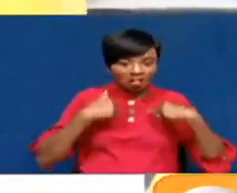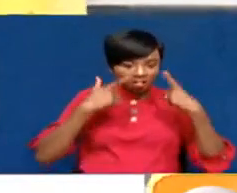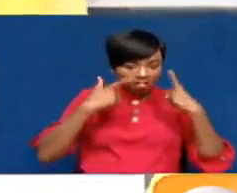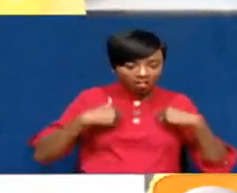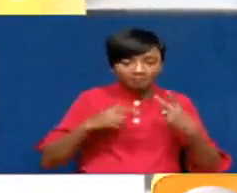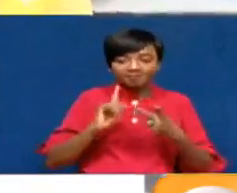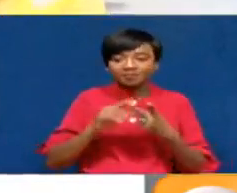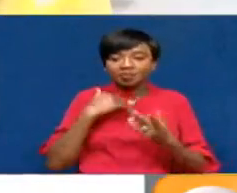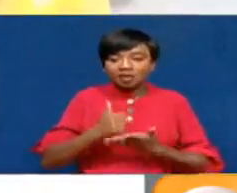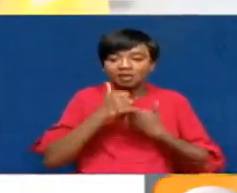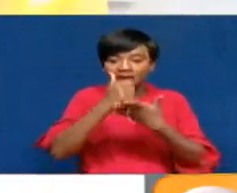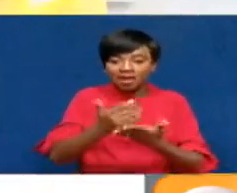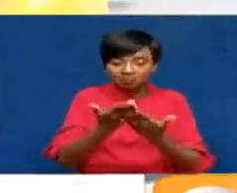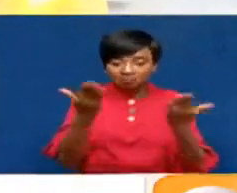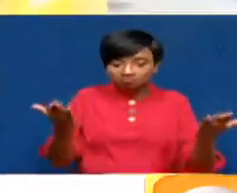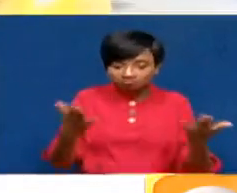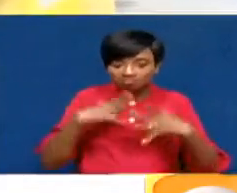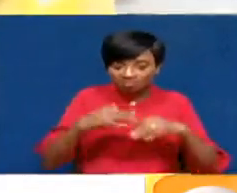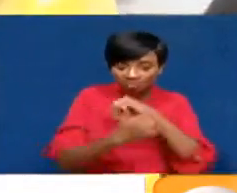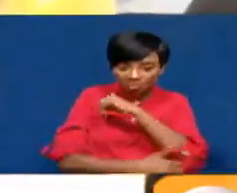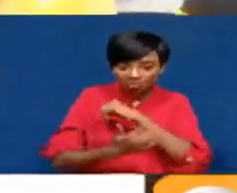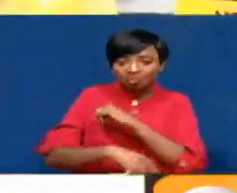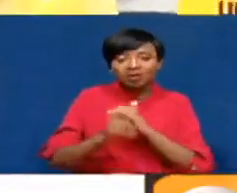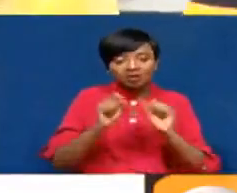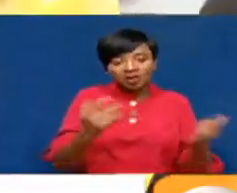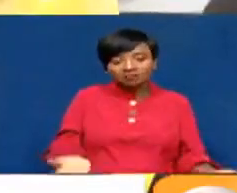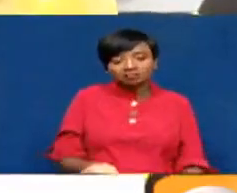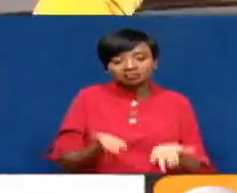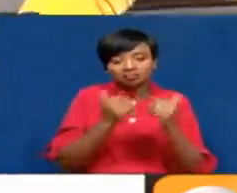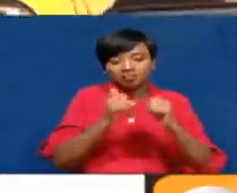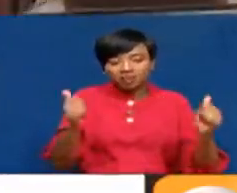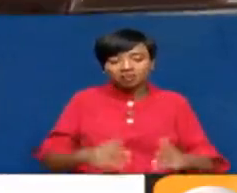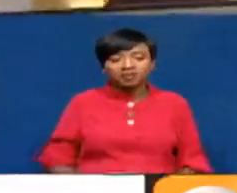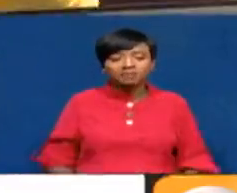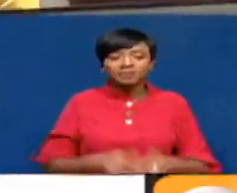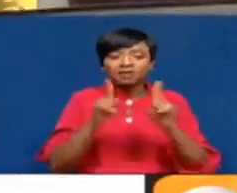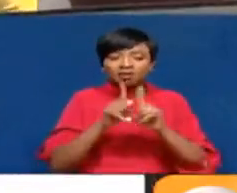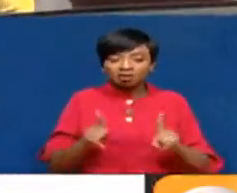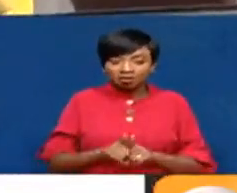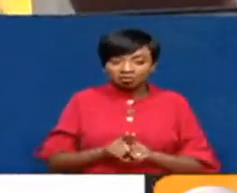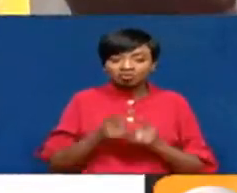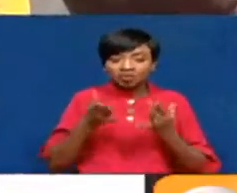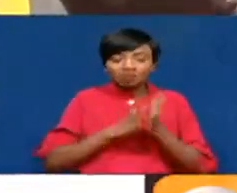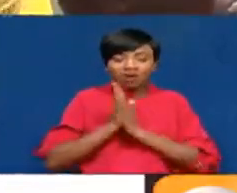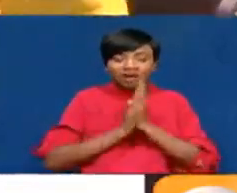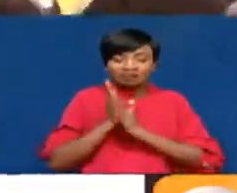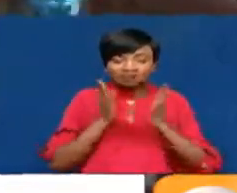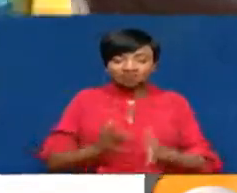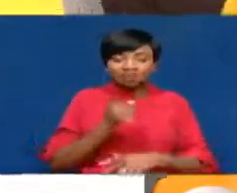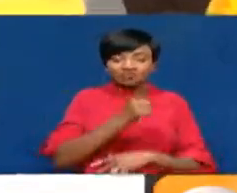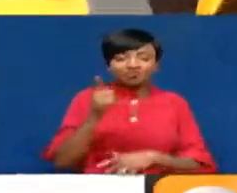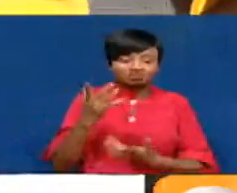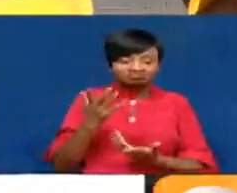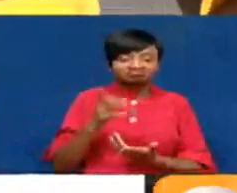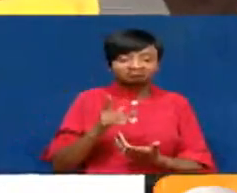chini akae kwa meza na wale watu ambao walizaliwa kwingine. With the UDA aspirant for Nakuru senatorial seat Keroche